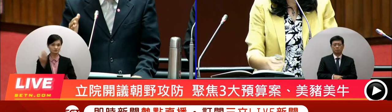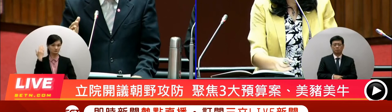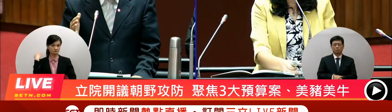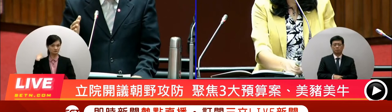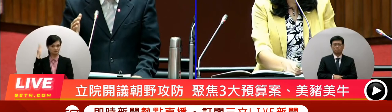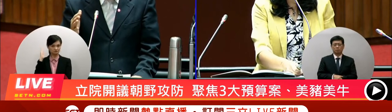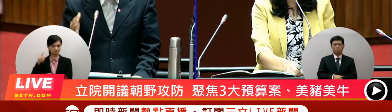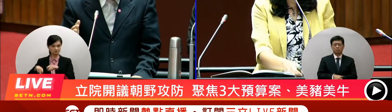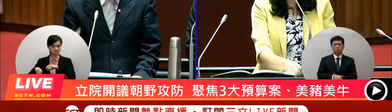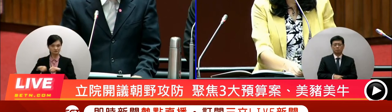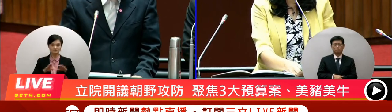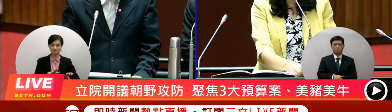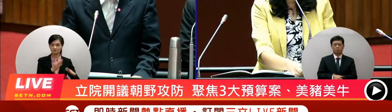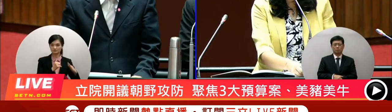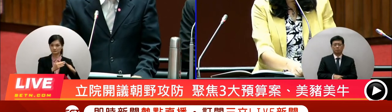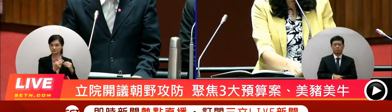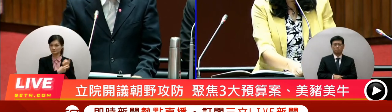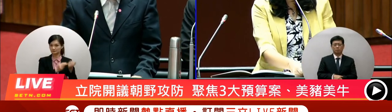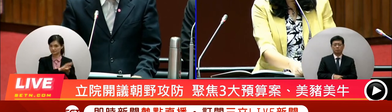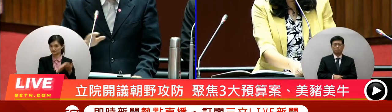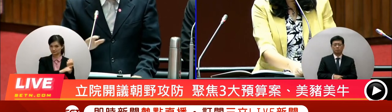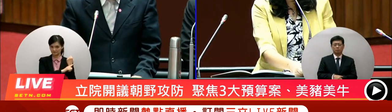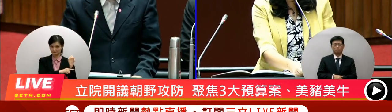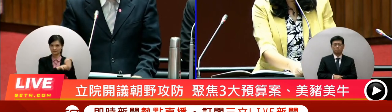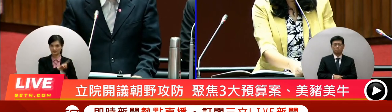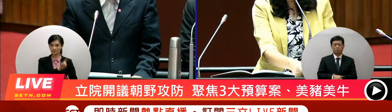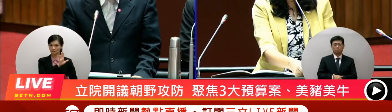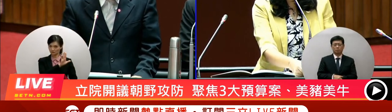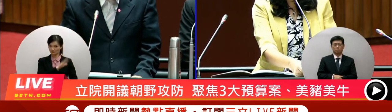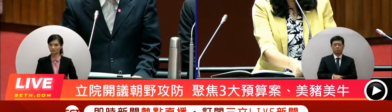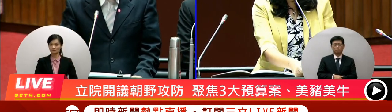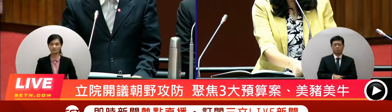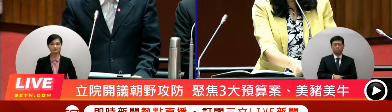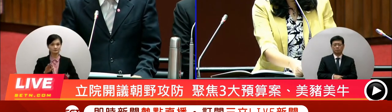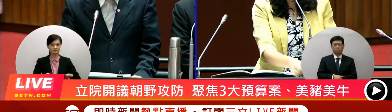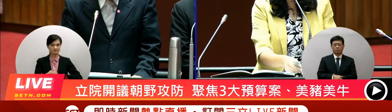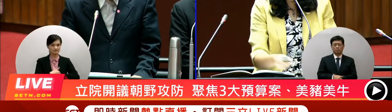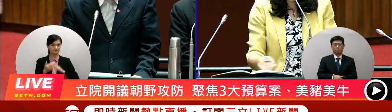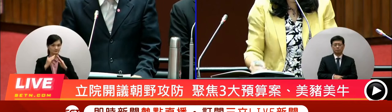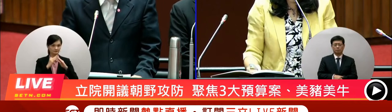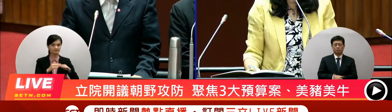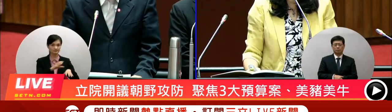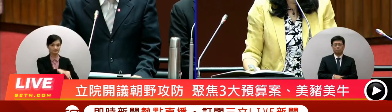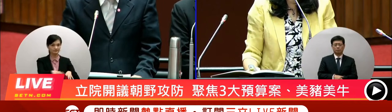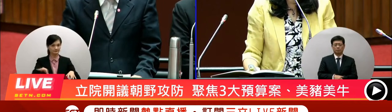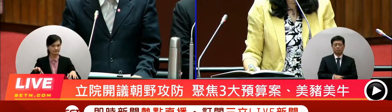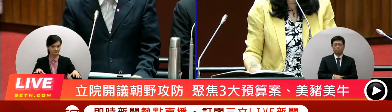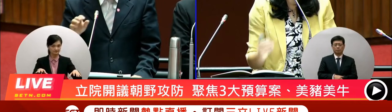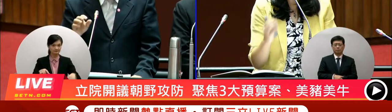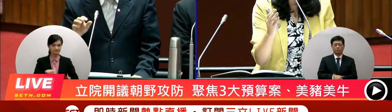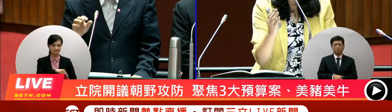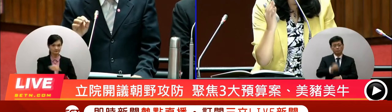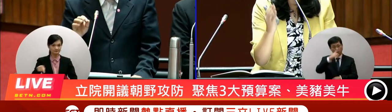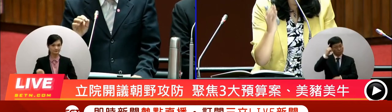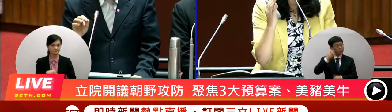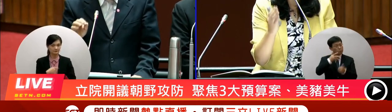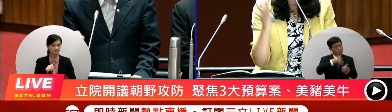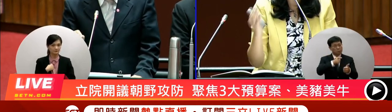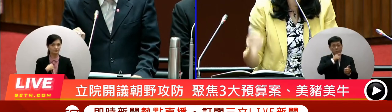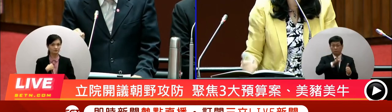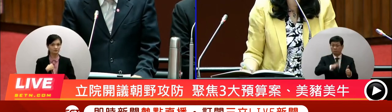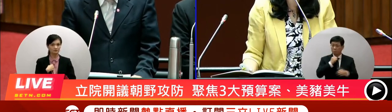跟这个学校卫生法的基础上，那也目前也都跟各县市来对于不管是在 不好意思，部长，我问的是